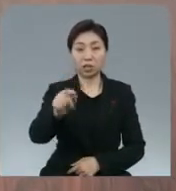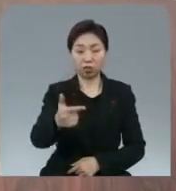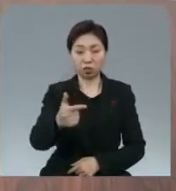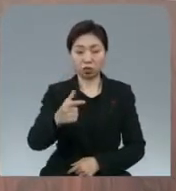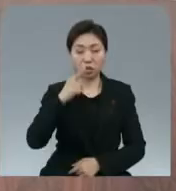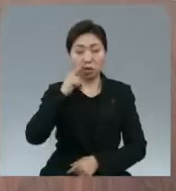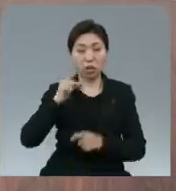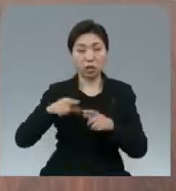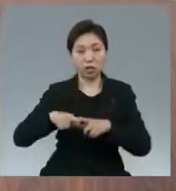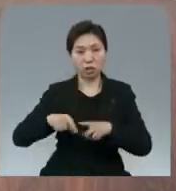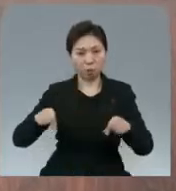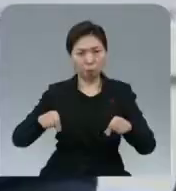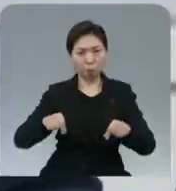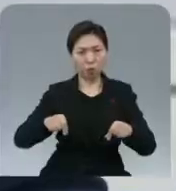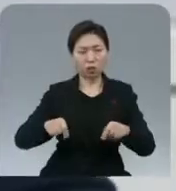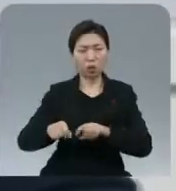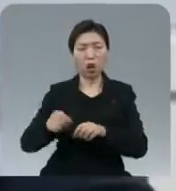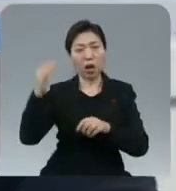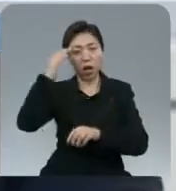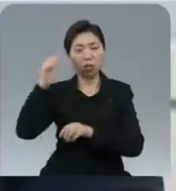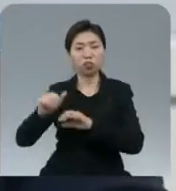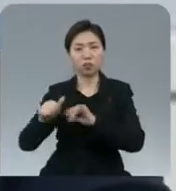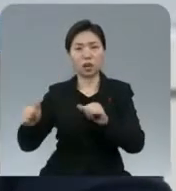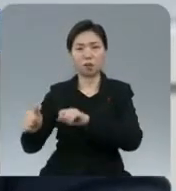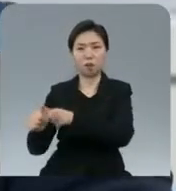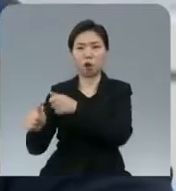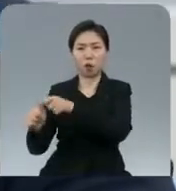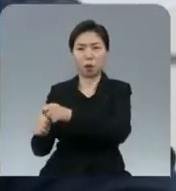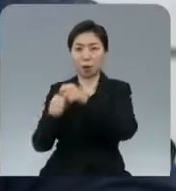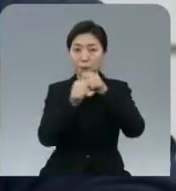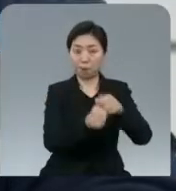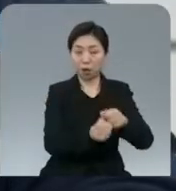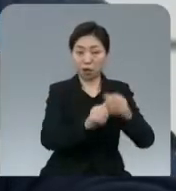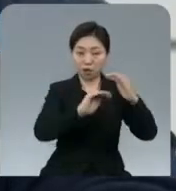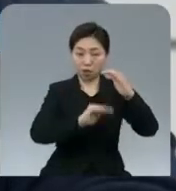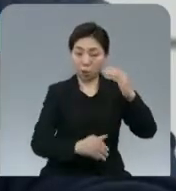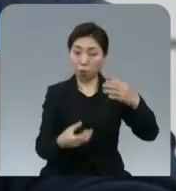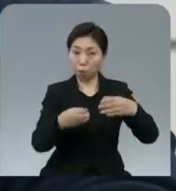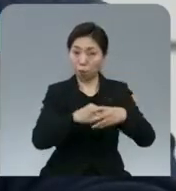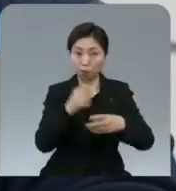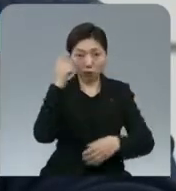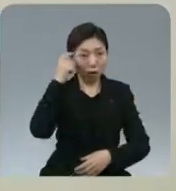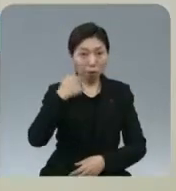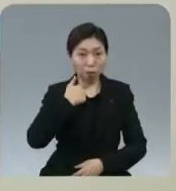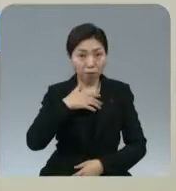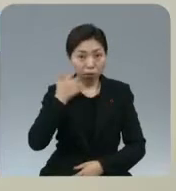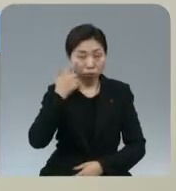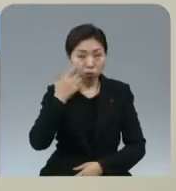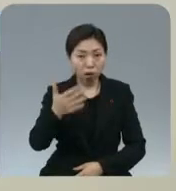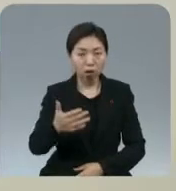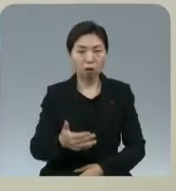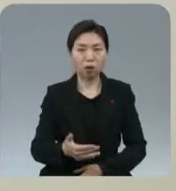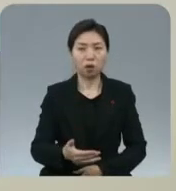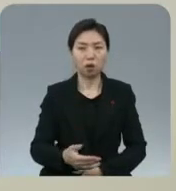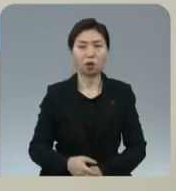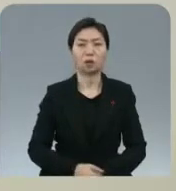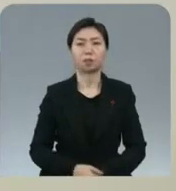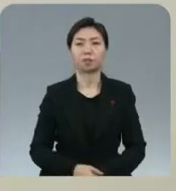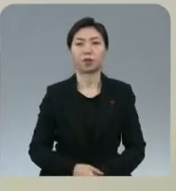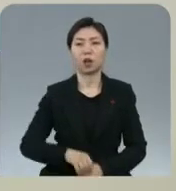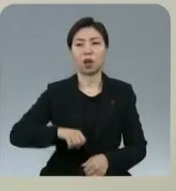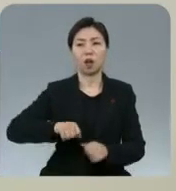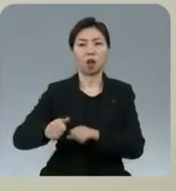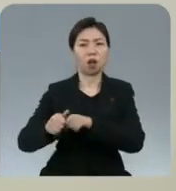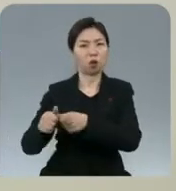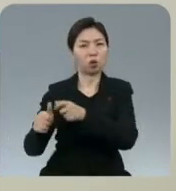tức người Hàn Quốc và Bắc Triều Tiên Ngày nay để bù đắp lượng nhân lực còn thiếu trong quá trình khai thác quản do một đường hầm từng được sử dụng